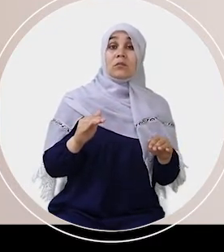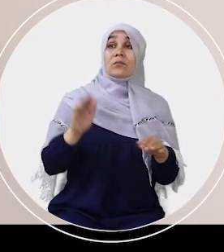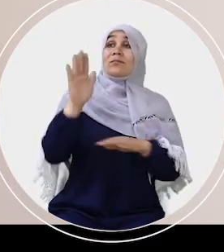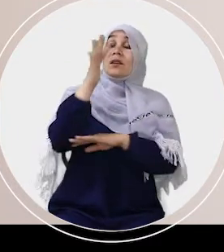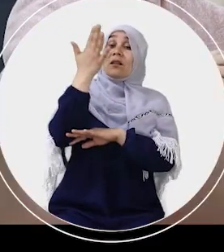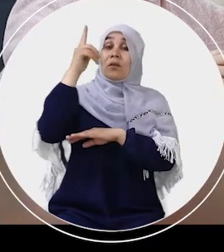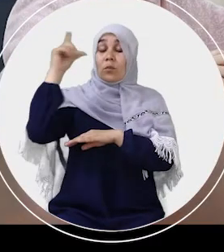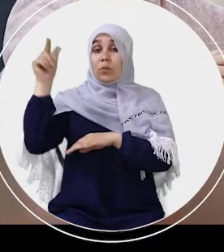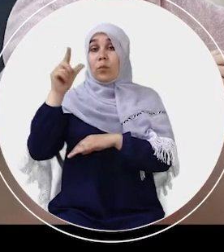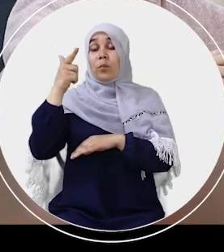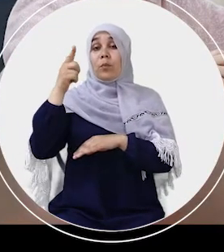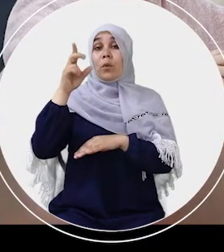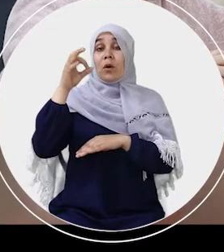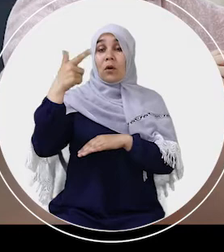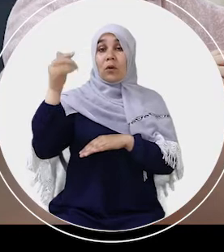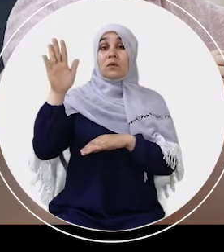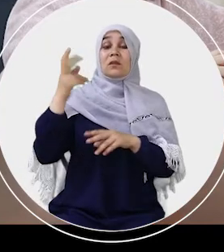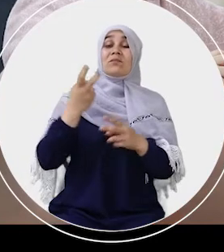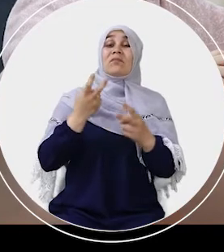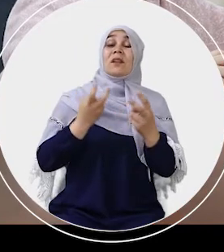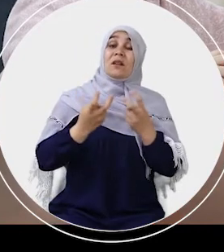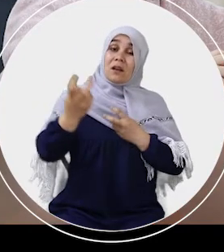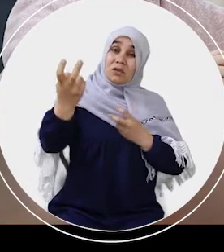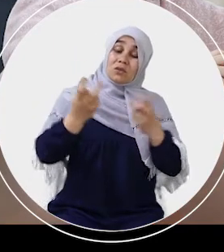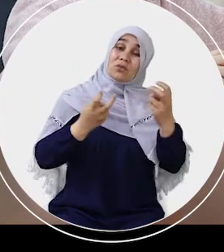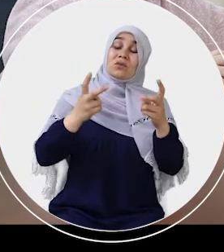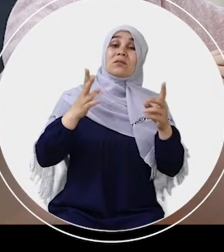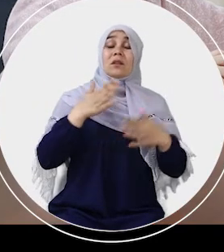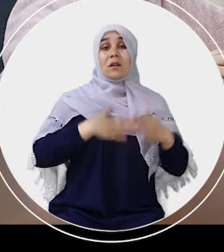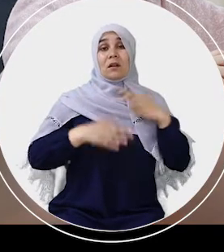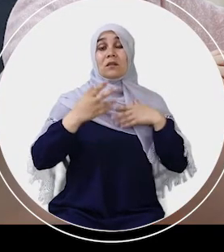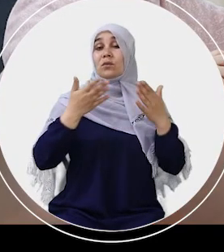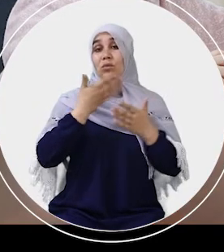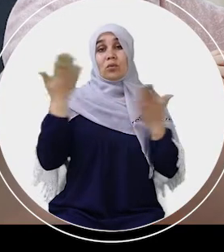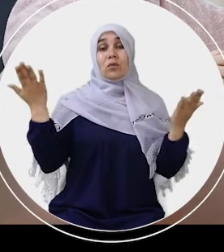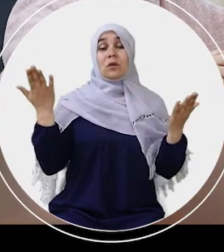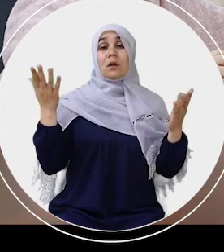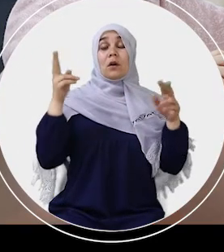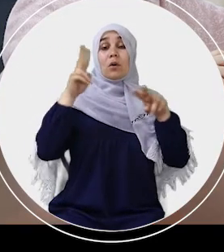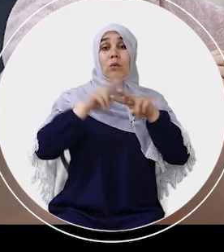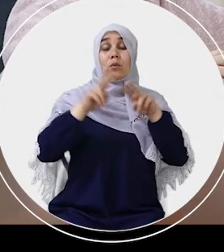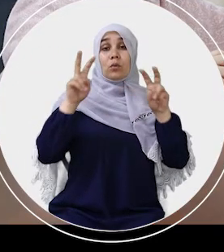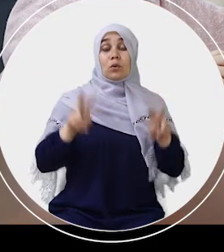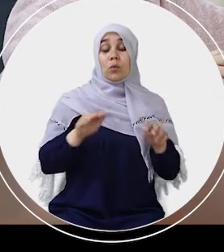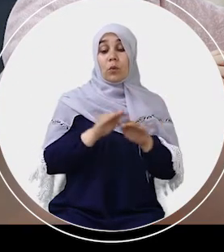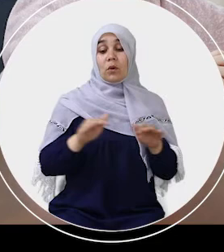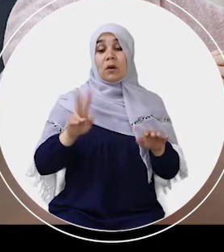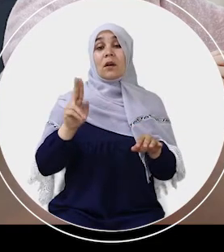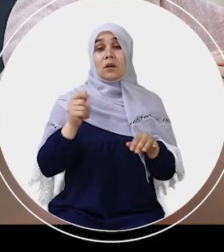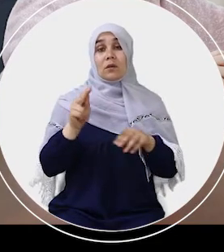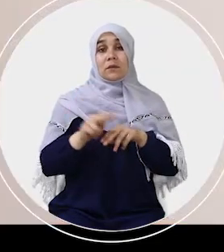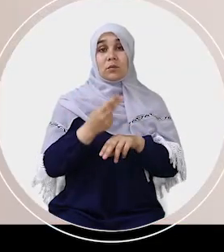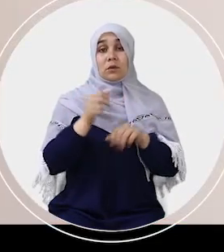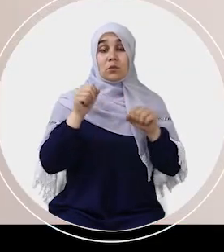na biron xayinchak uchirishga boradi. Ya'ni uyda qamalib o'tirgan. U bu ayol bolalarga qanaqa tarbiya